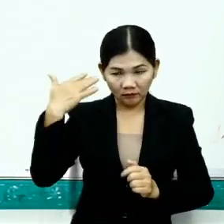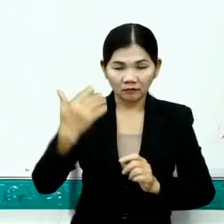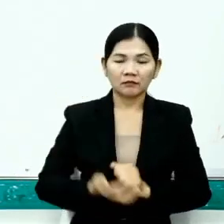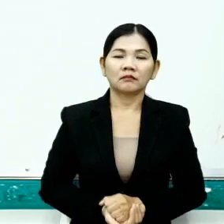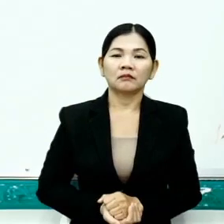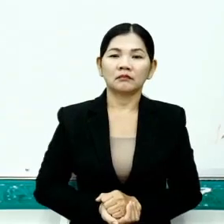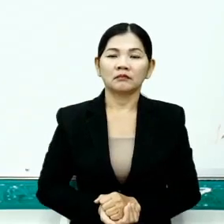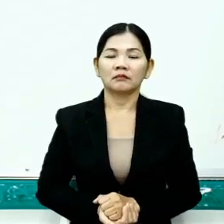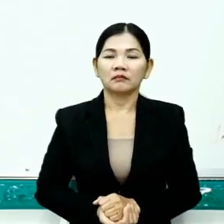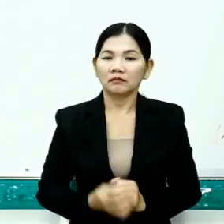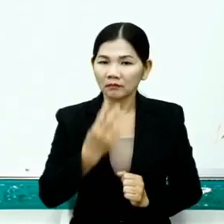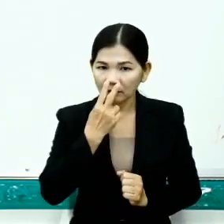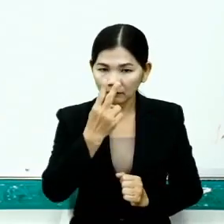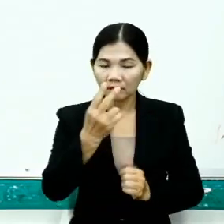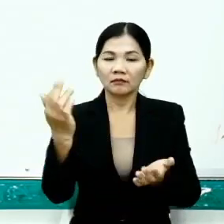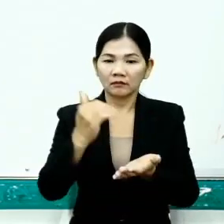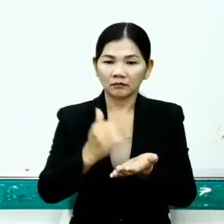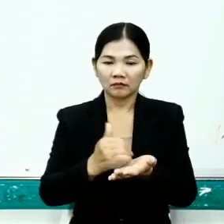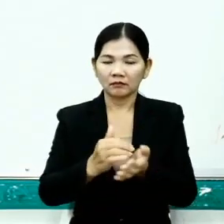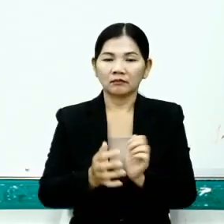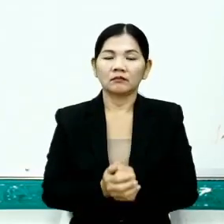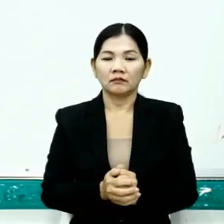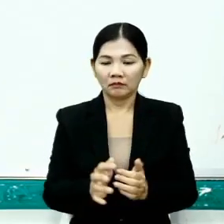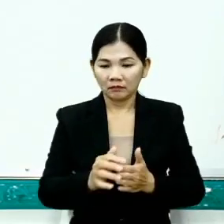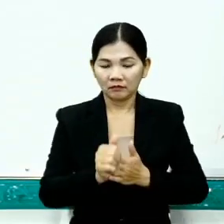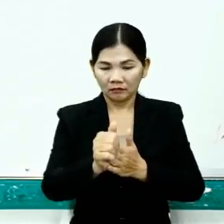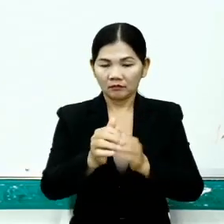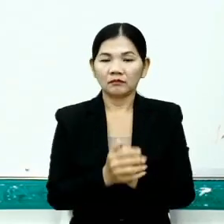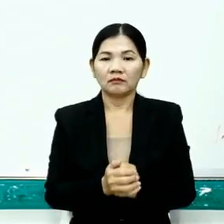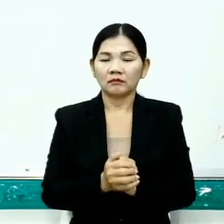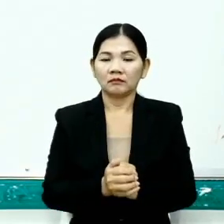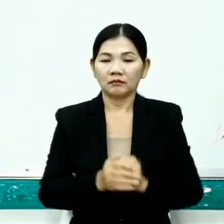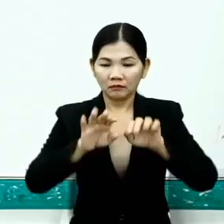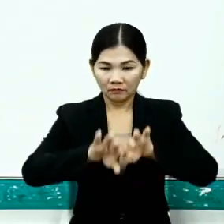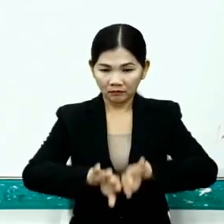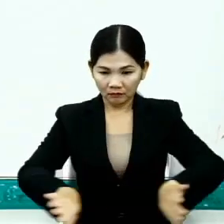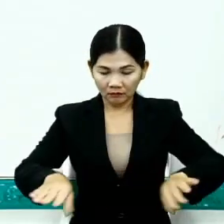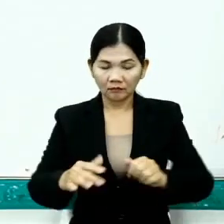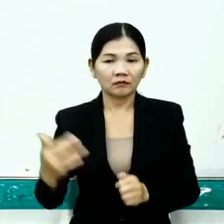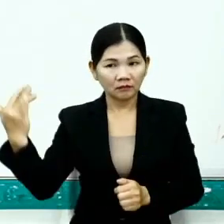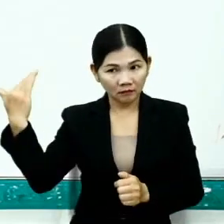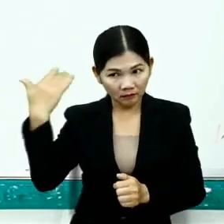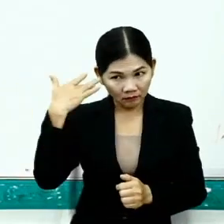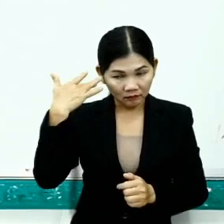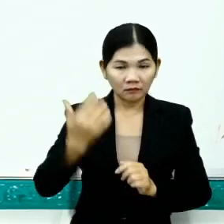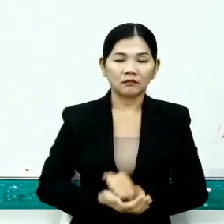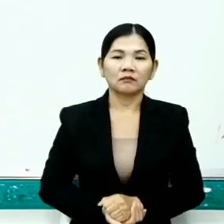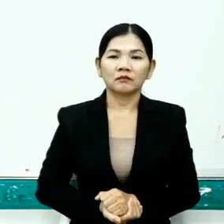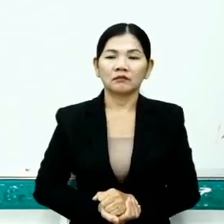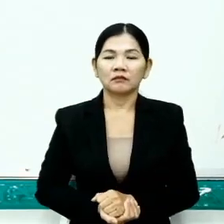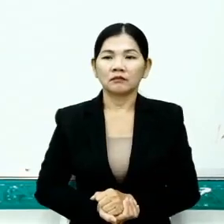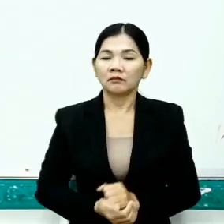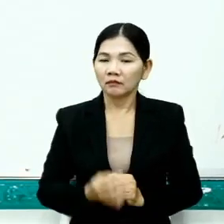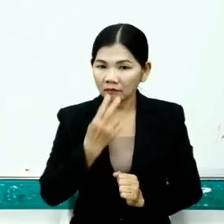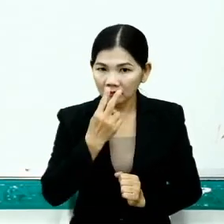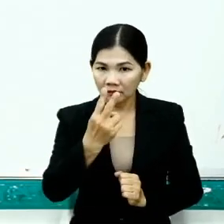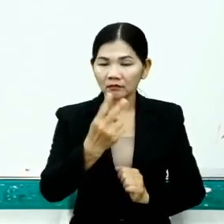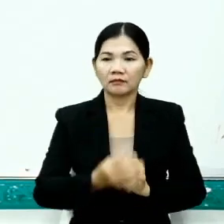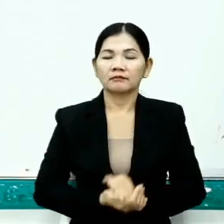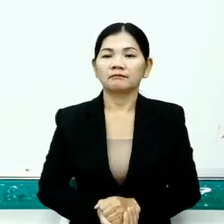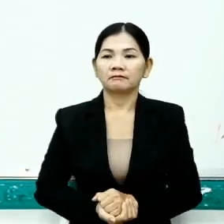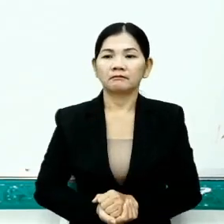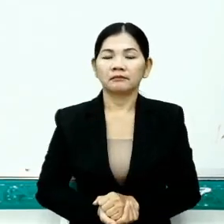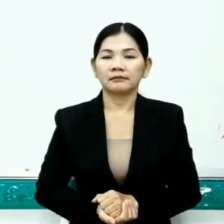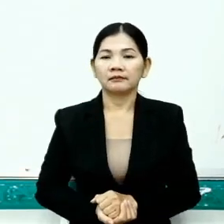bà đó. Con sẽ đâm nè cừu lần tiền nát nè cừu, nâng non con bằng bài tiết, nằm bài bình lờ. Bình lờ số, vinh bà đó, con mơ mọc nè cừu